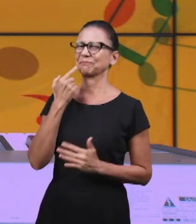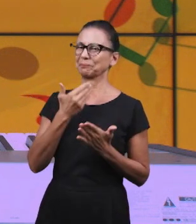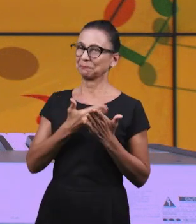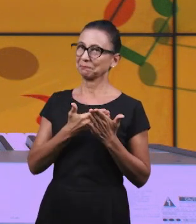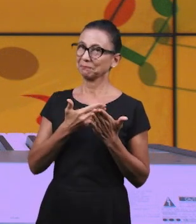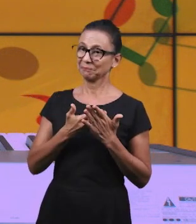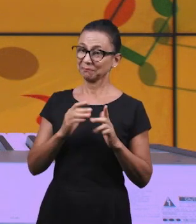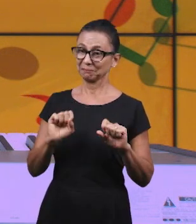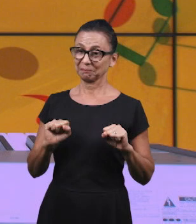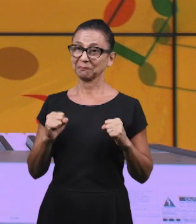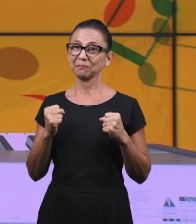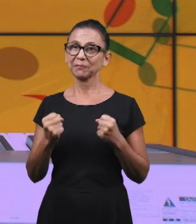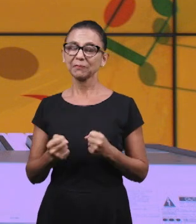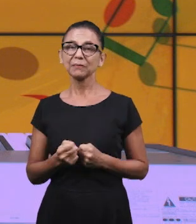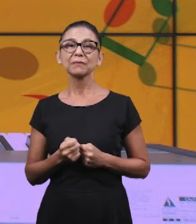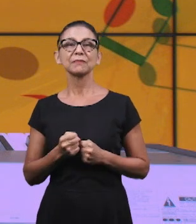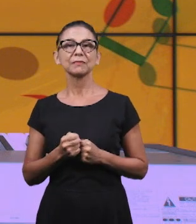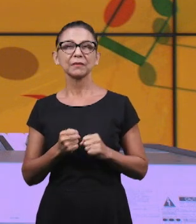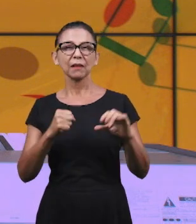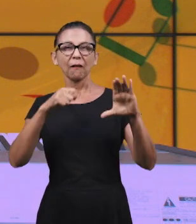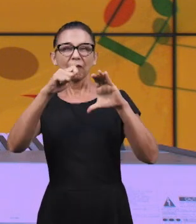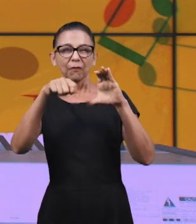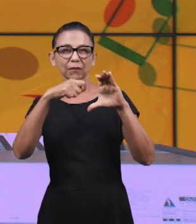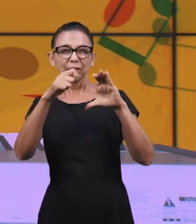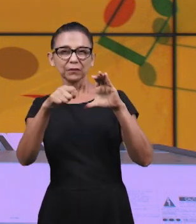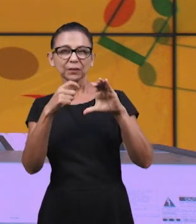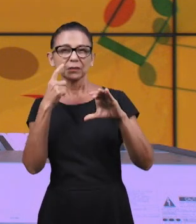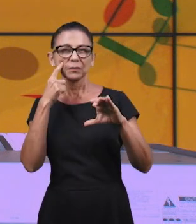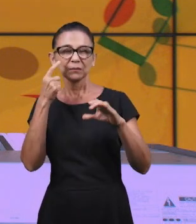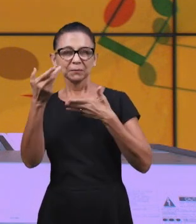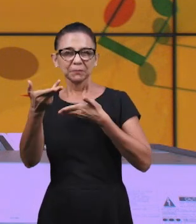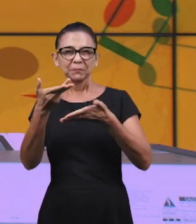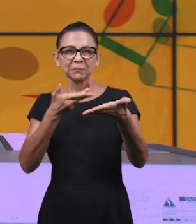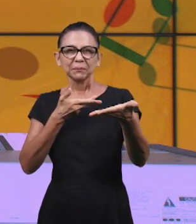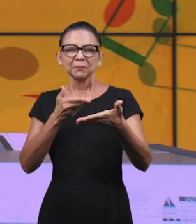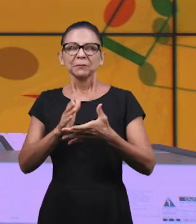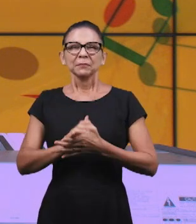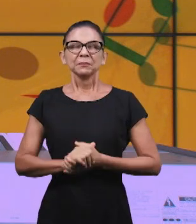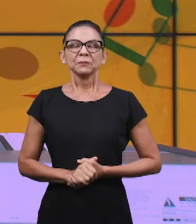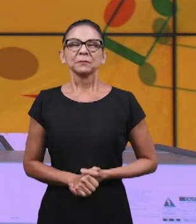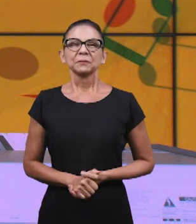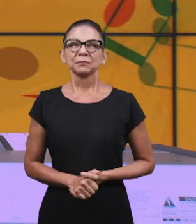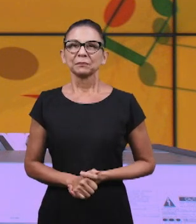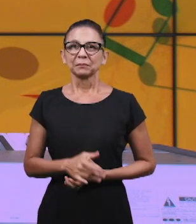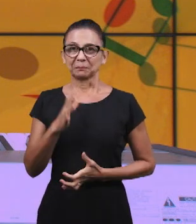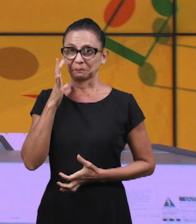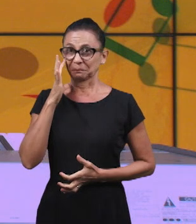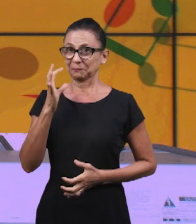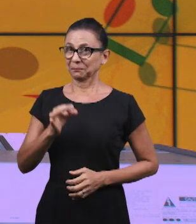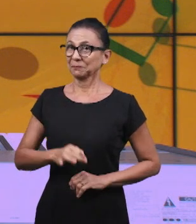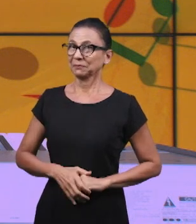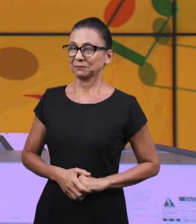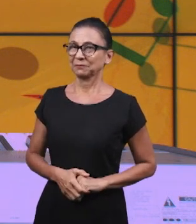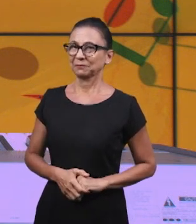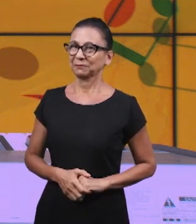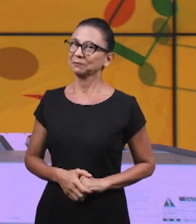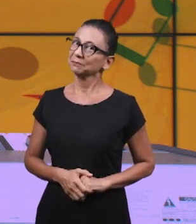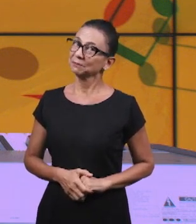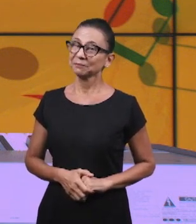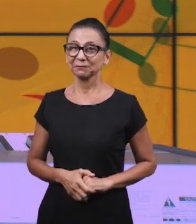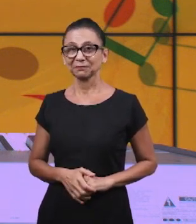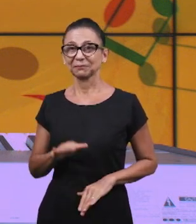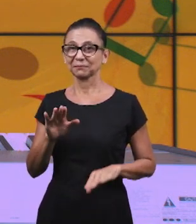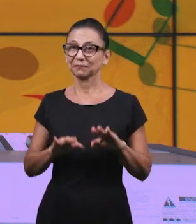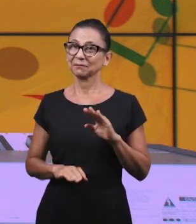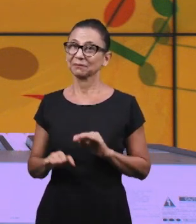train d'étudier. Et nous avons déjà reçu quelques vidéos et nous allons partager avec vous. Soyez attentifs,